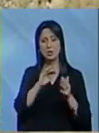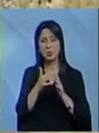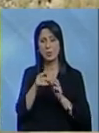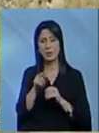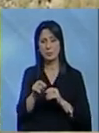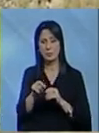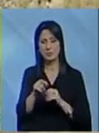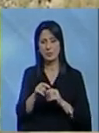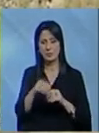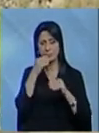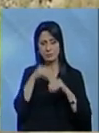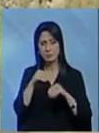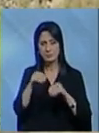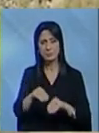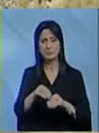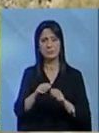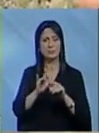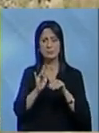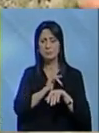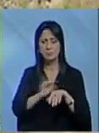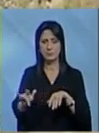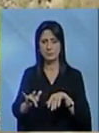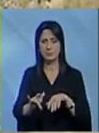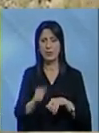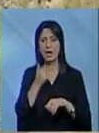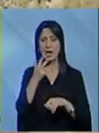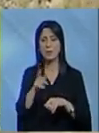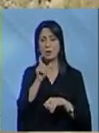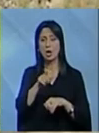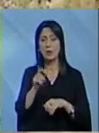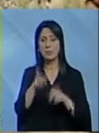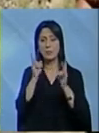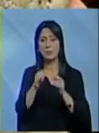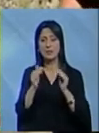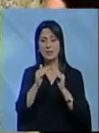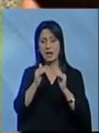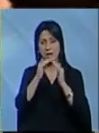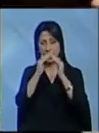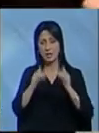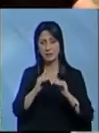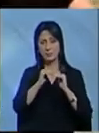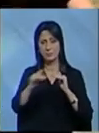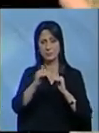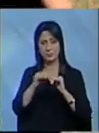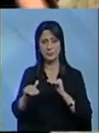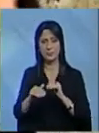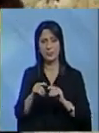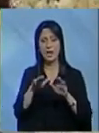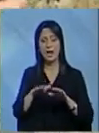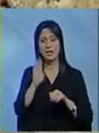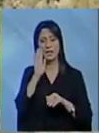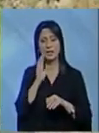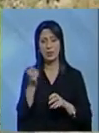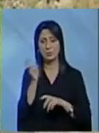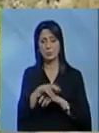სოფლების სავარგულები, მოსავალი გაანადგურა და რამოდენიმე ადამიანს დაუზიანა საცხოვრებელი სახლის სახურავები. ადგილზე